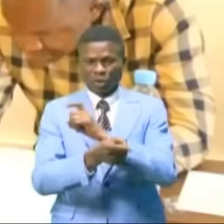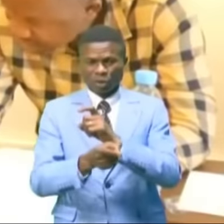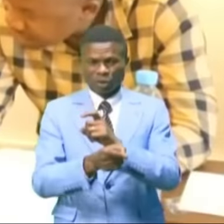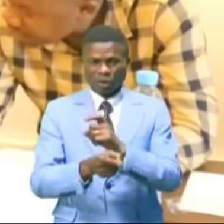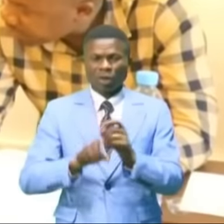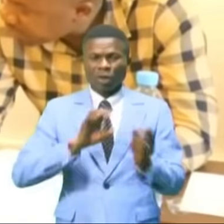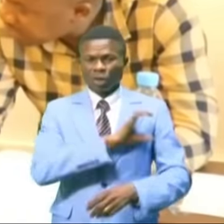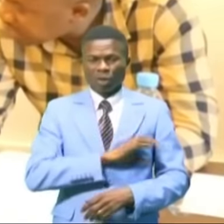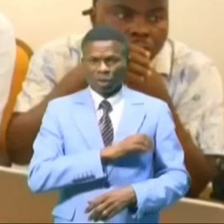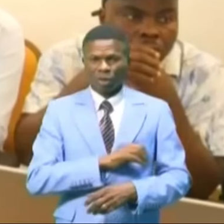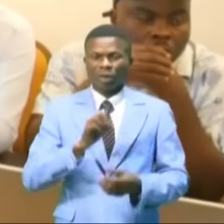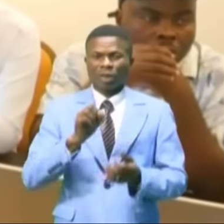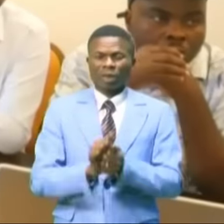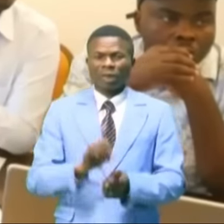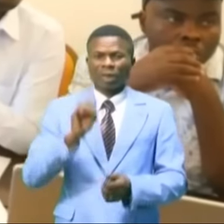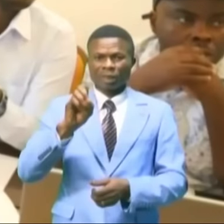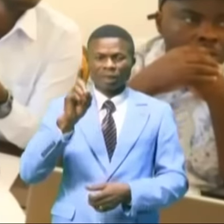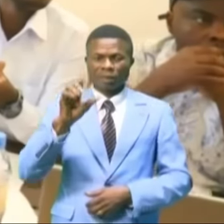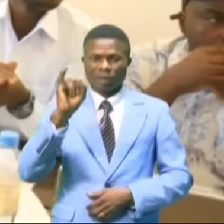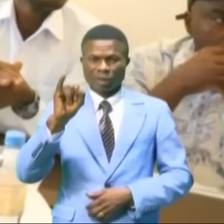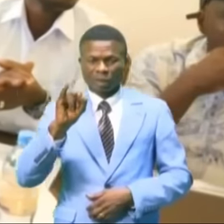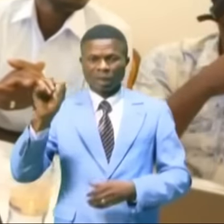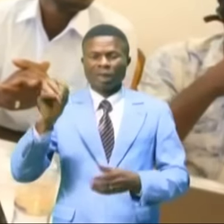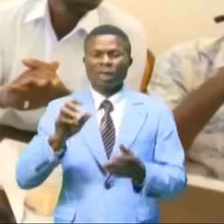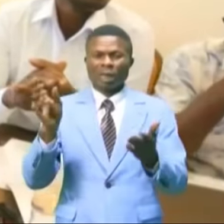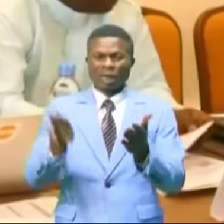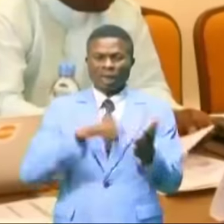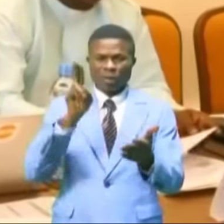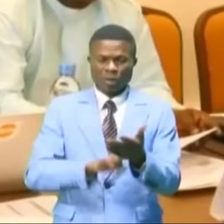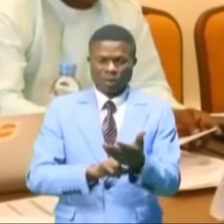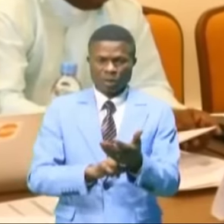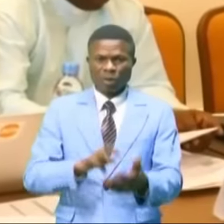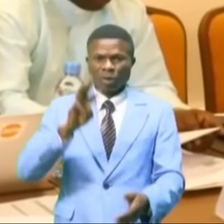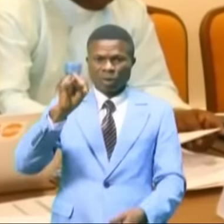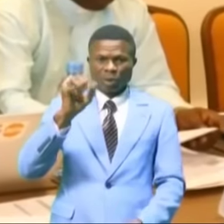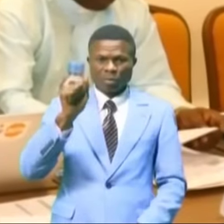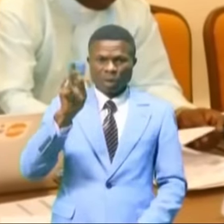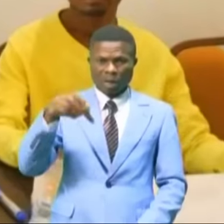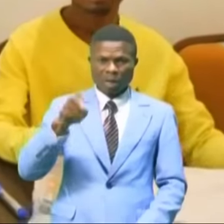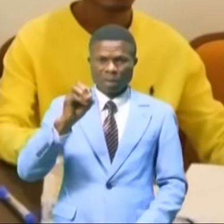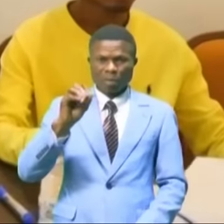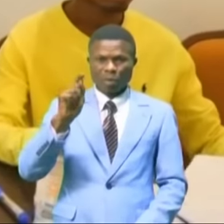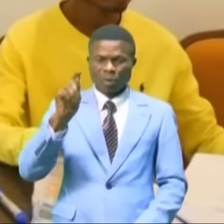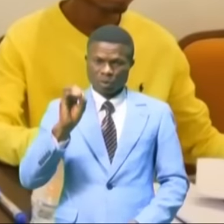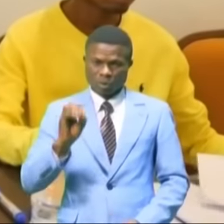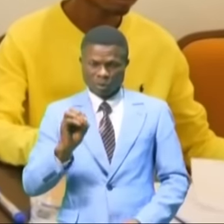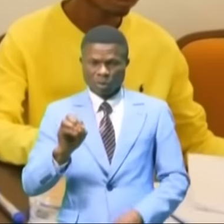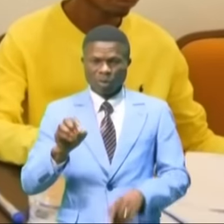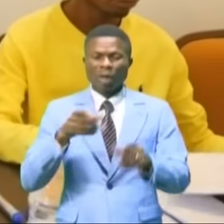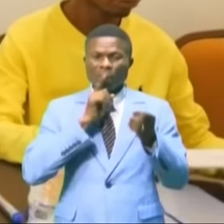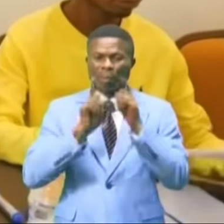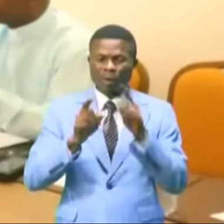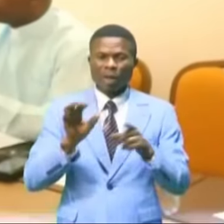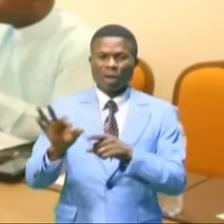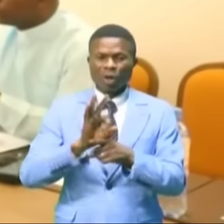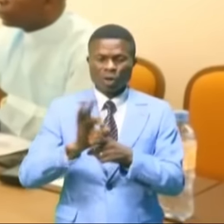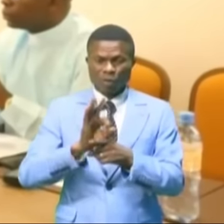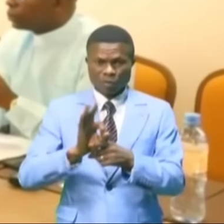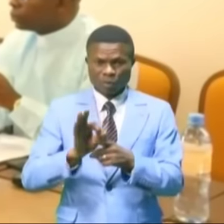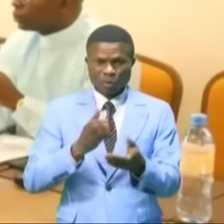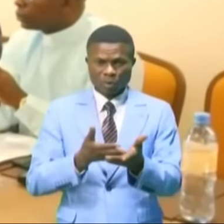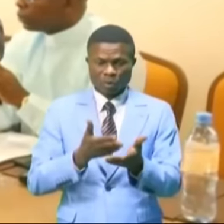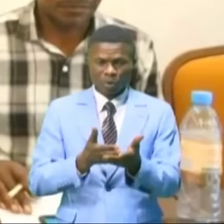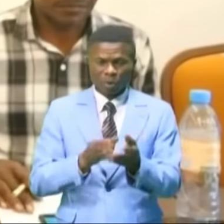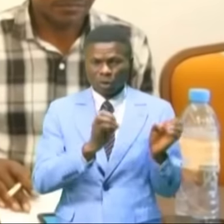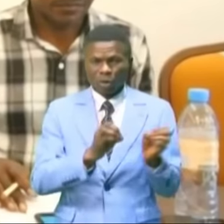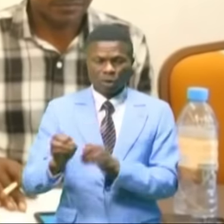attitudes CVTA en sigle sur le protocole de Maputo et les droits sexuels et reproductifs étaient au centre d'un atelier de formation organisé